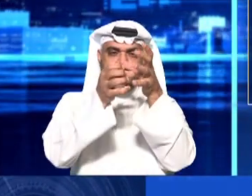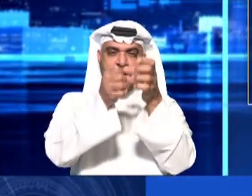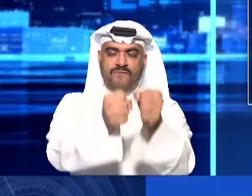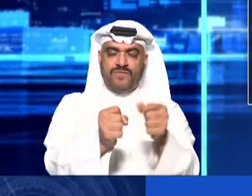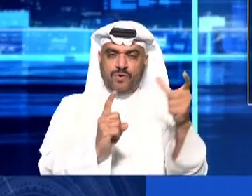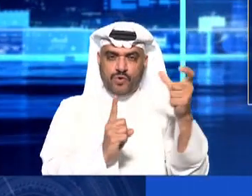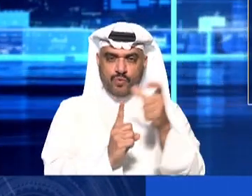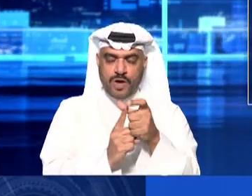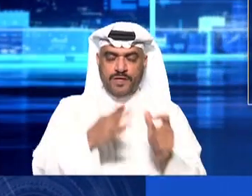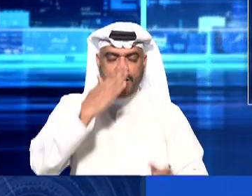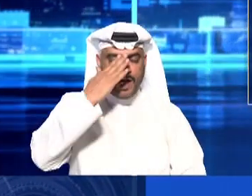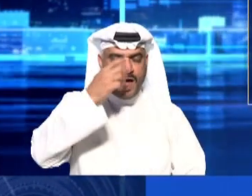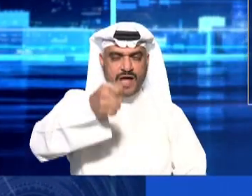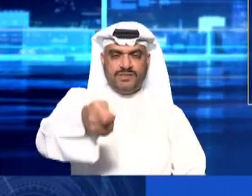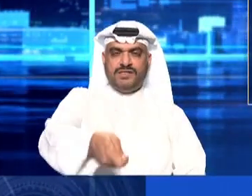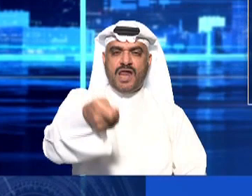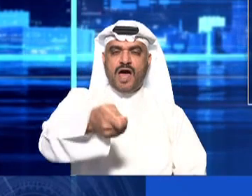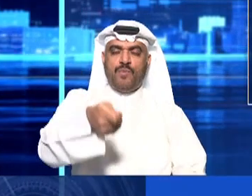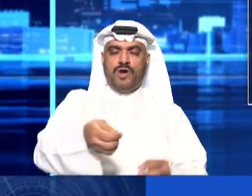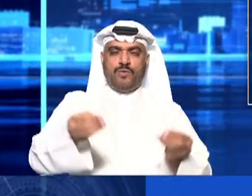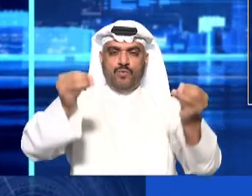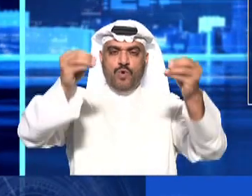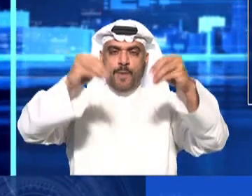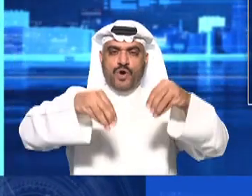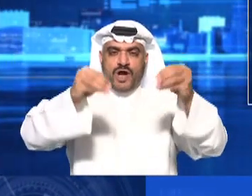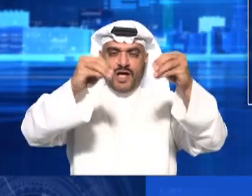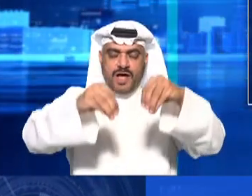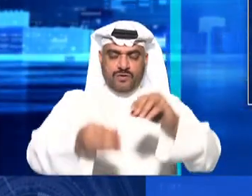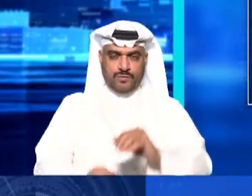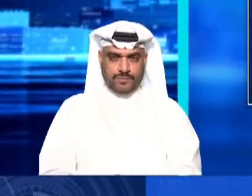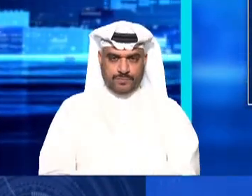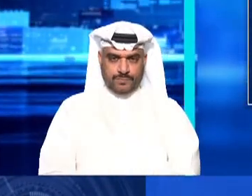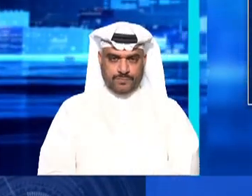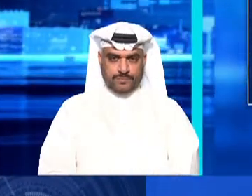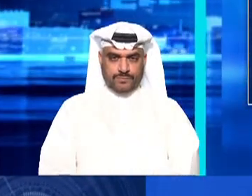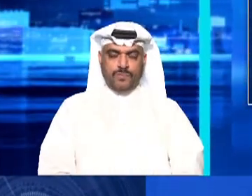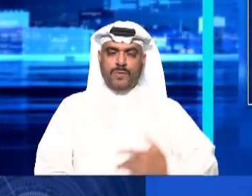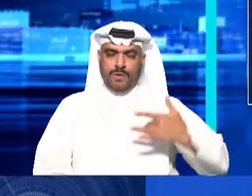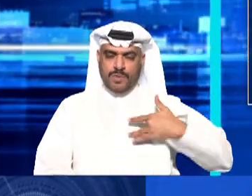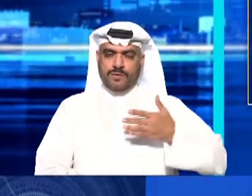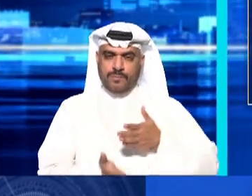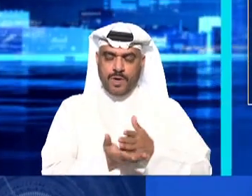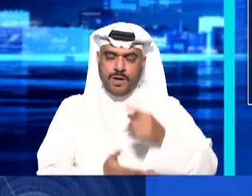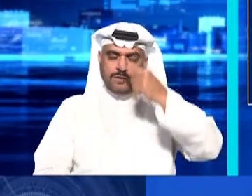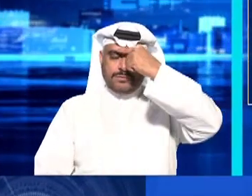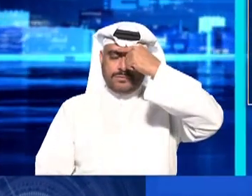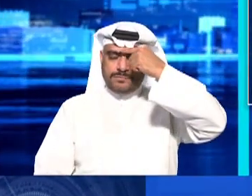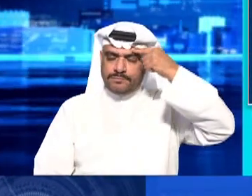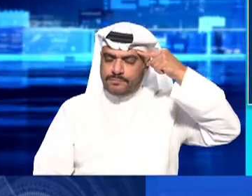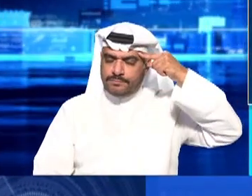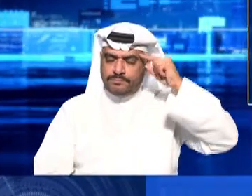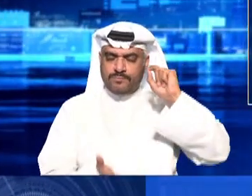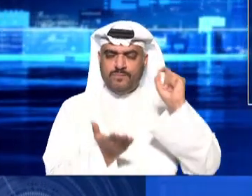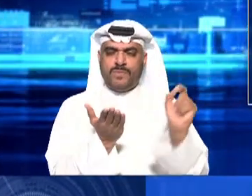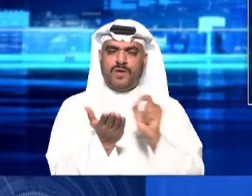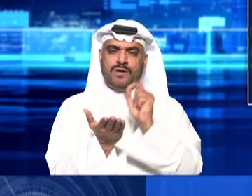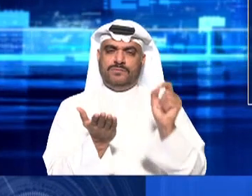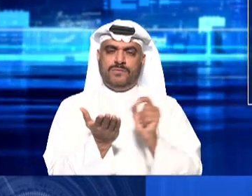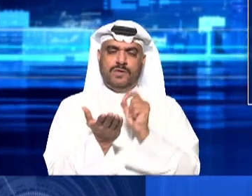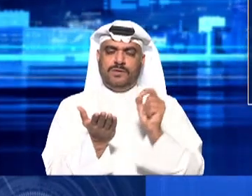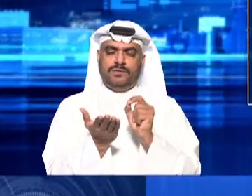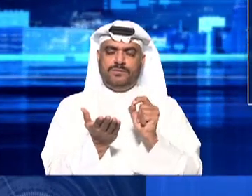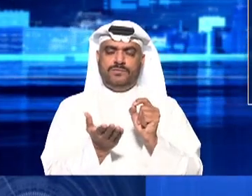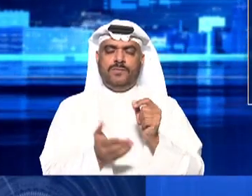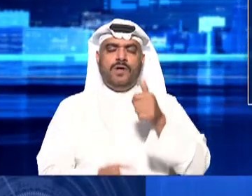البلاد، السلام عليكم ورحمة الله وبركاته. إيمانا بقضاء الله تعالى وبشديد الحزن